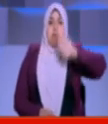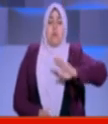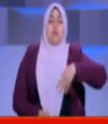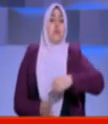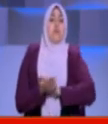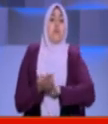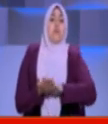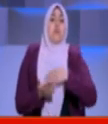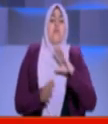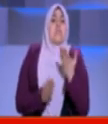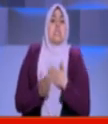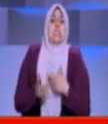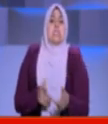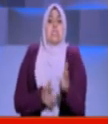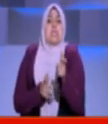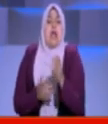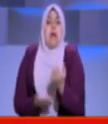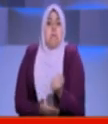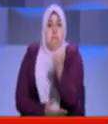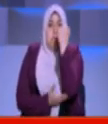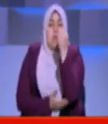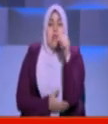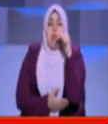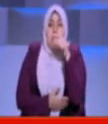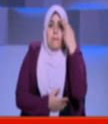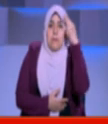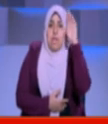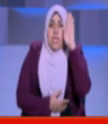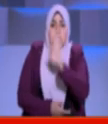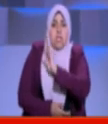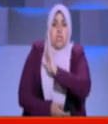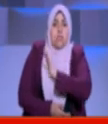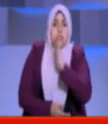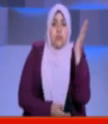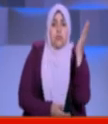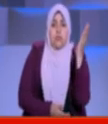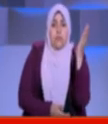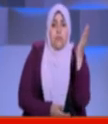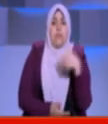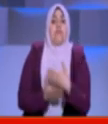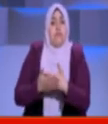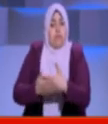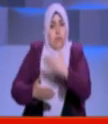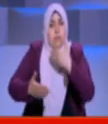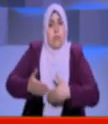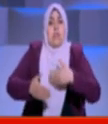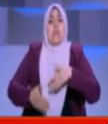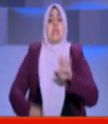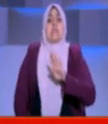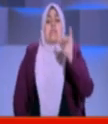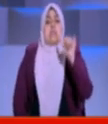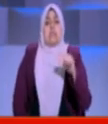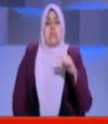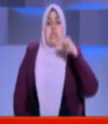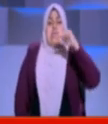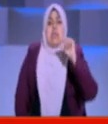هنالك سلاح منفرد خارج عن إطار الدولة. أما نعدنا إلى السيد الكاظمي، السيد الكاظمي كان دوما